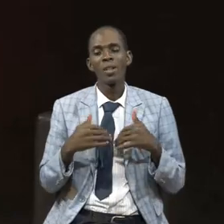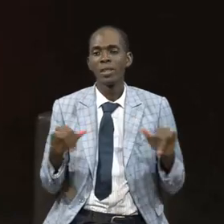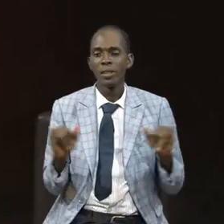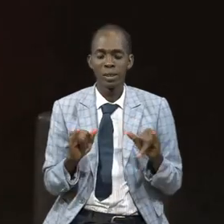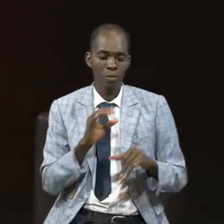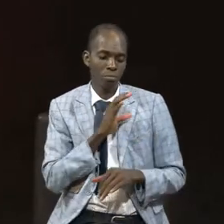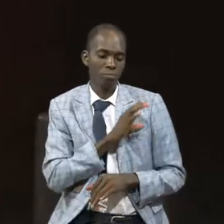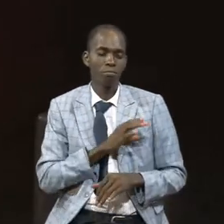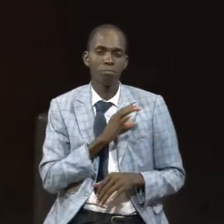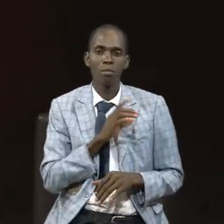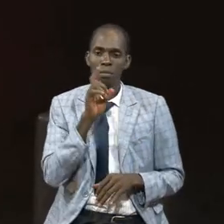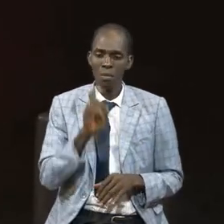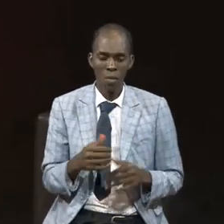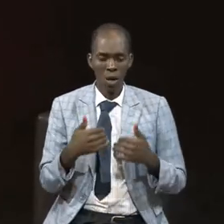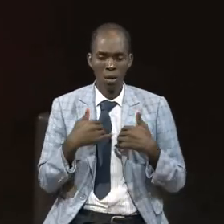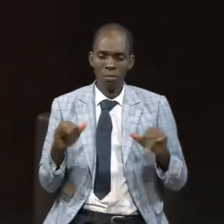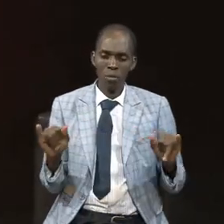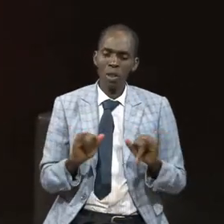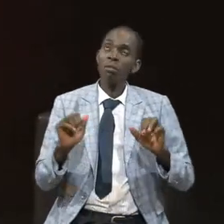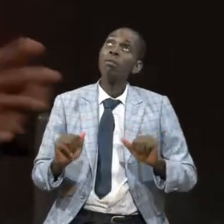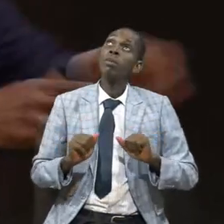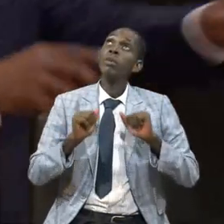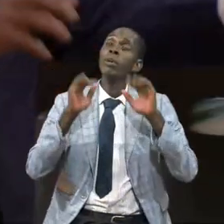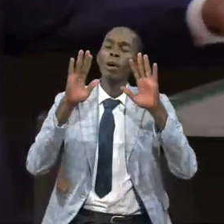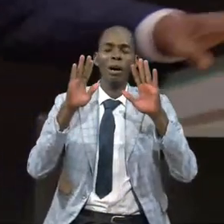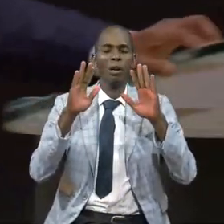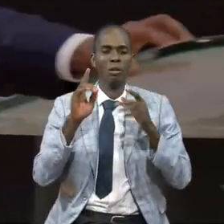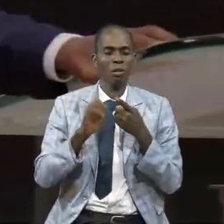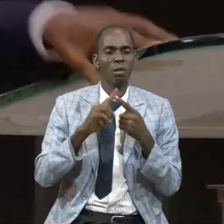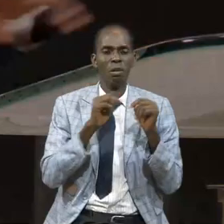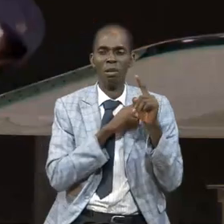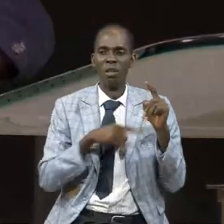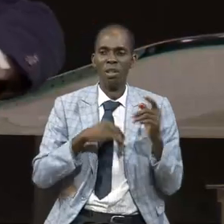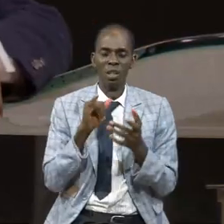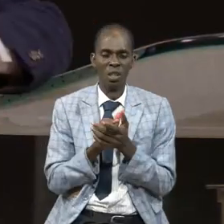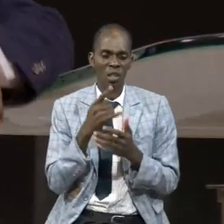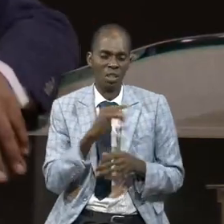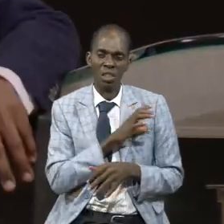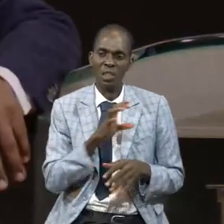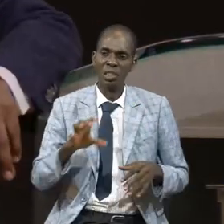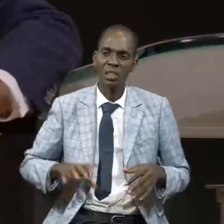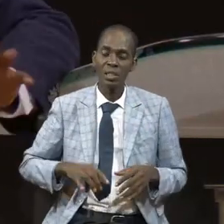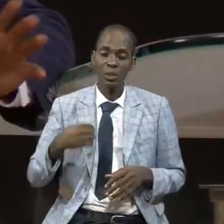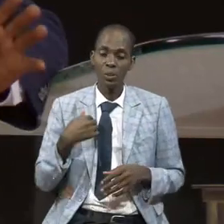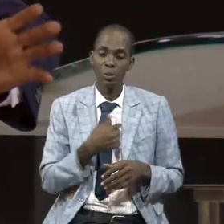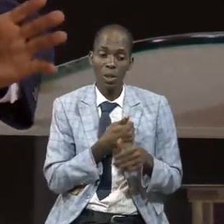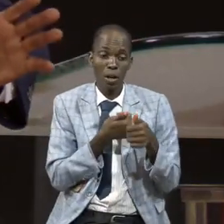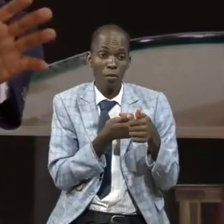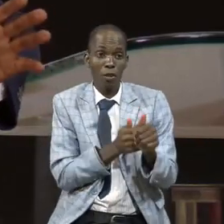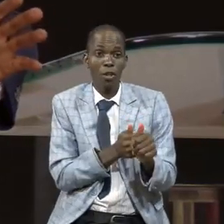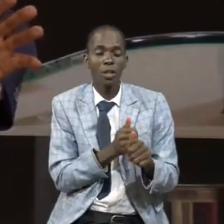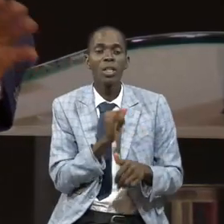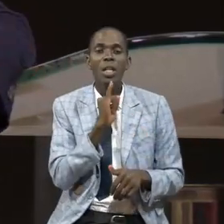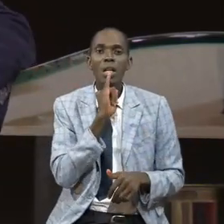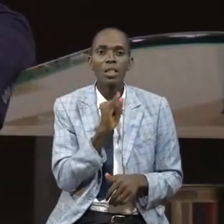même caractère, la même consécration, le même engagement que le Christ que nous